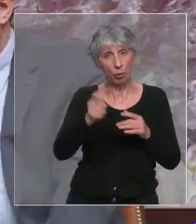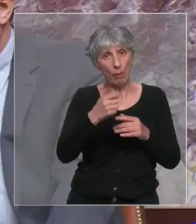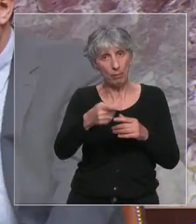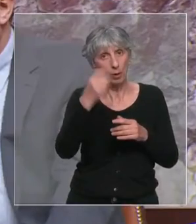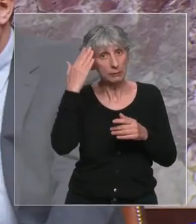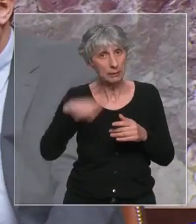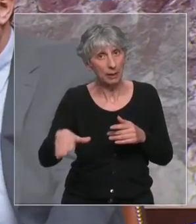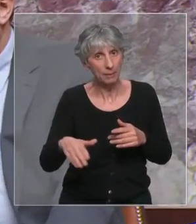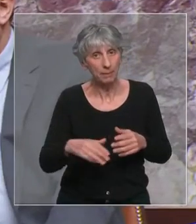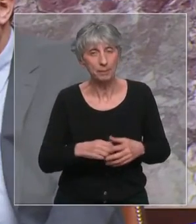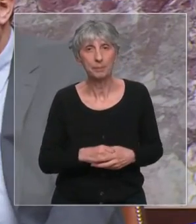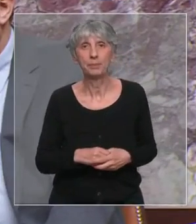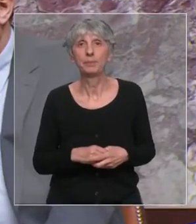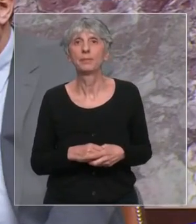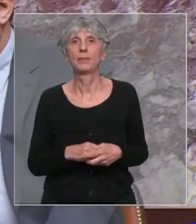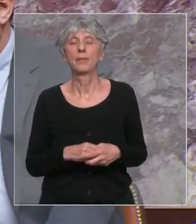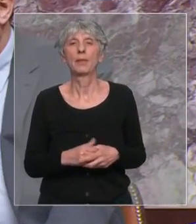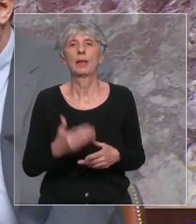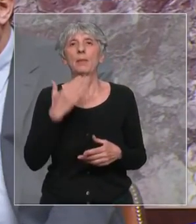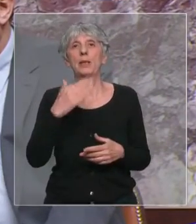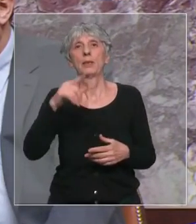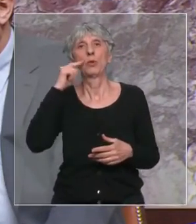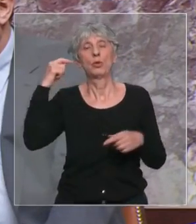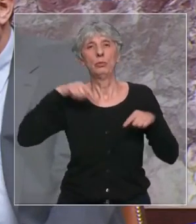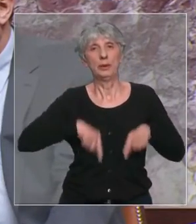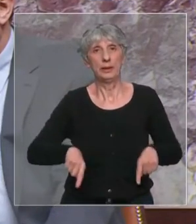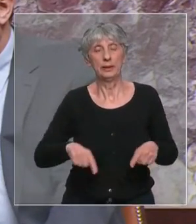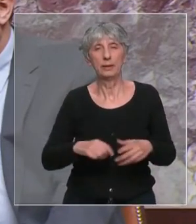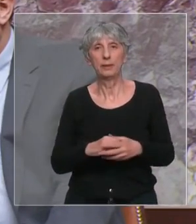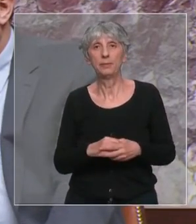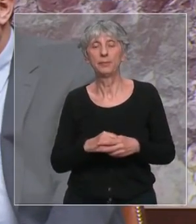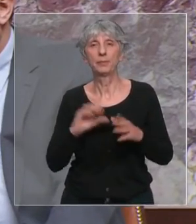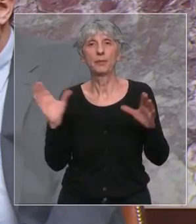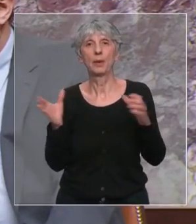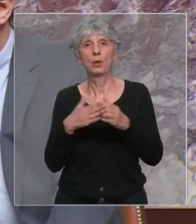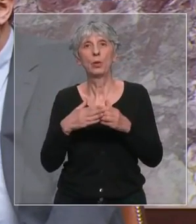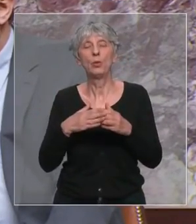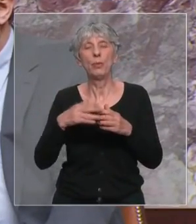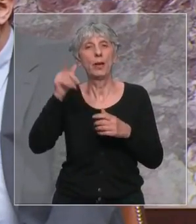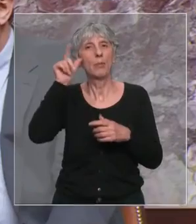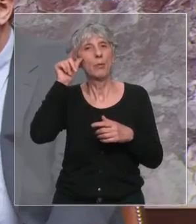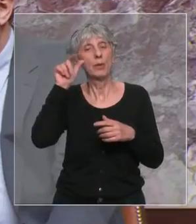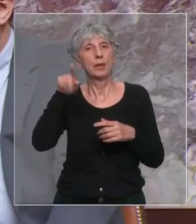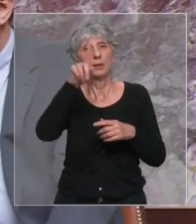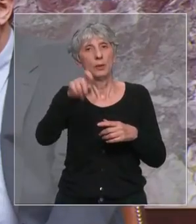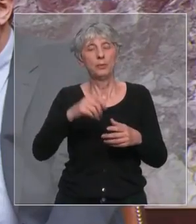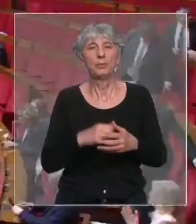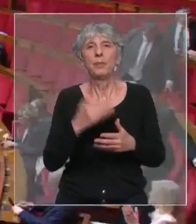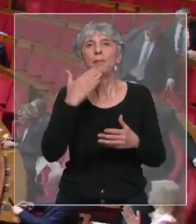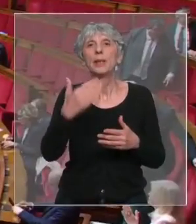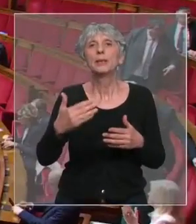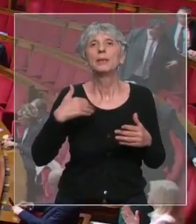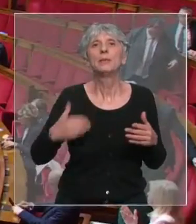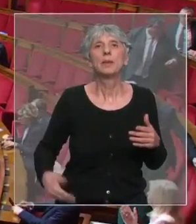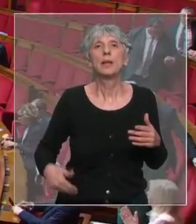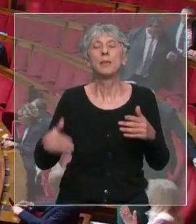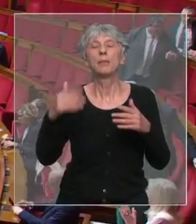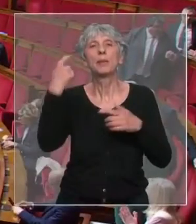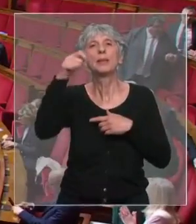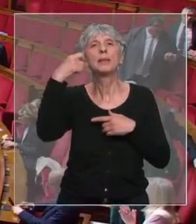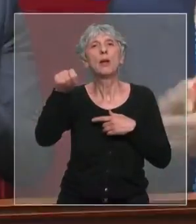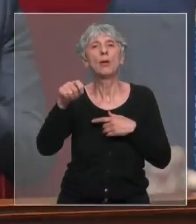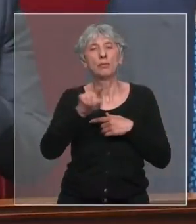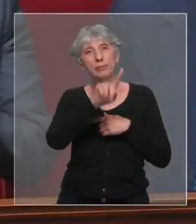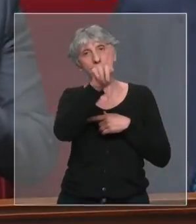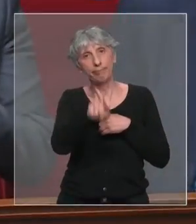Je vous remercie, monsieur le ministre. La parole est à madame Josiane Cornoloup pour le groupe Les Républicains. Merci, madame la présidente. Ma question s'adresse à